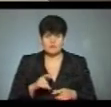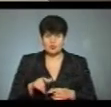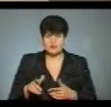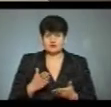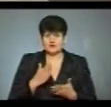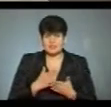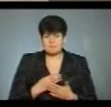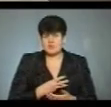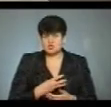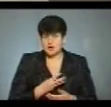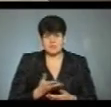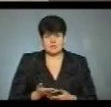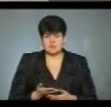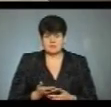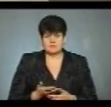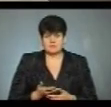є бажання